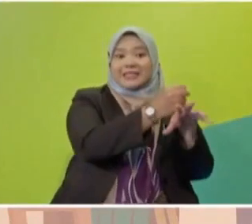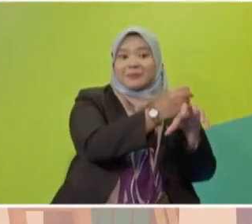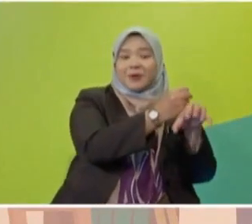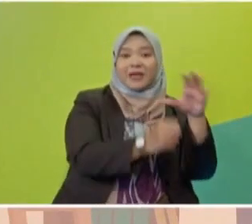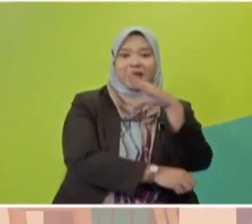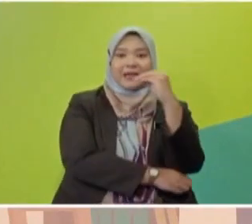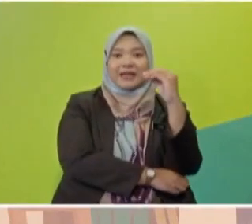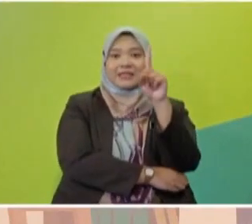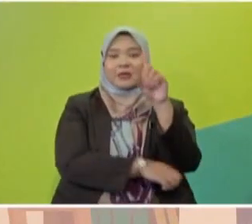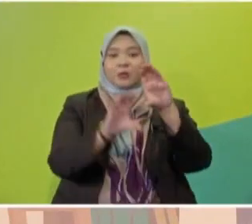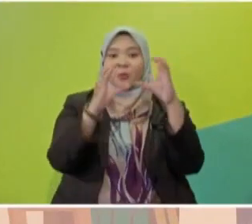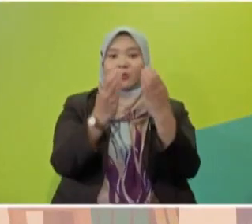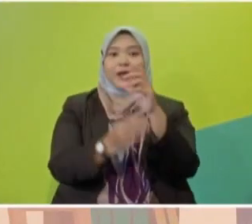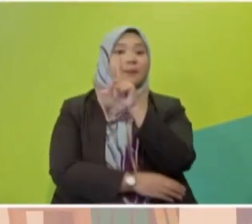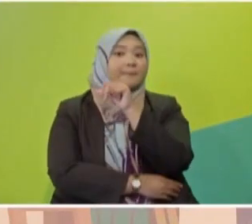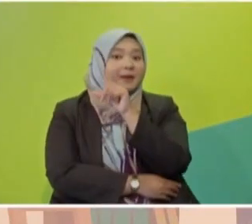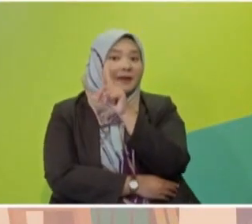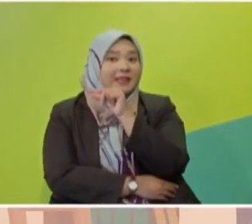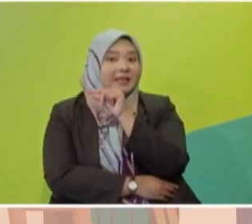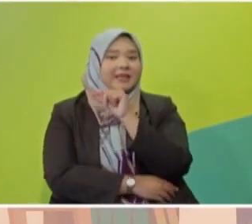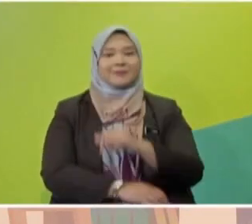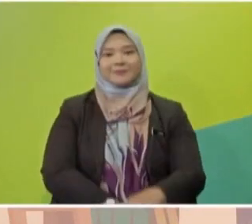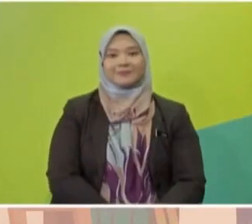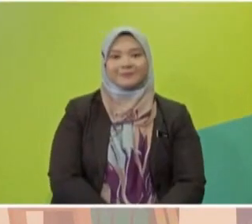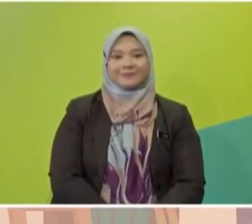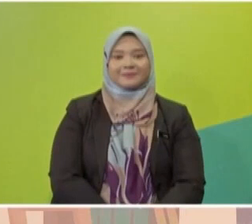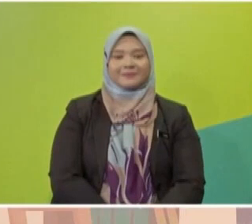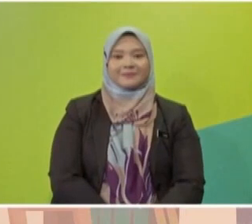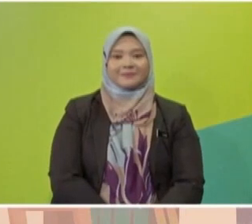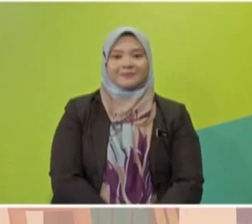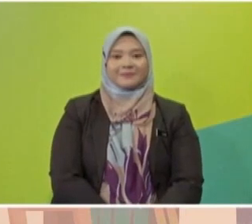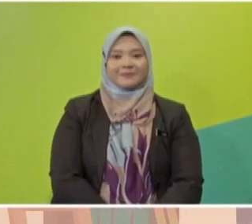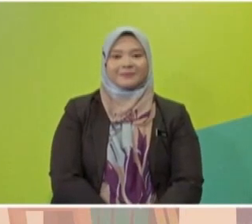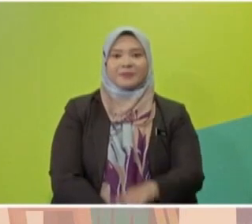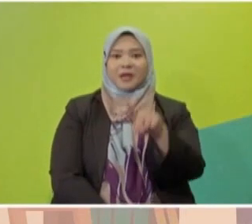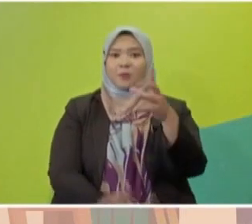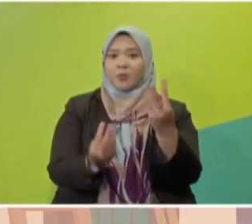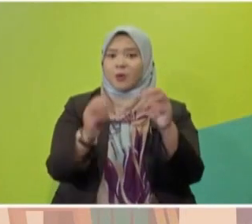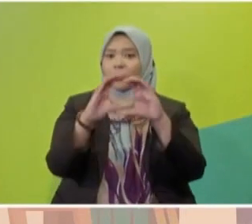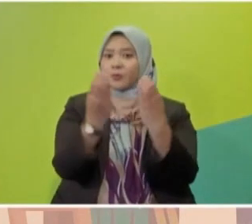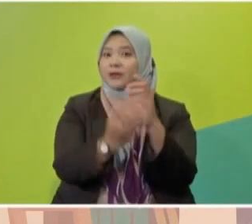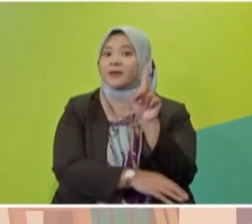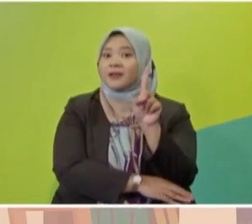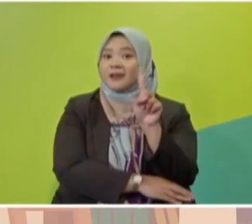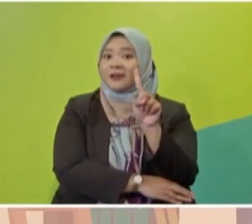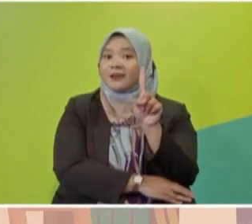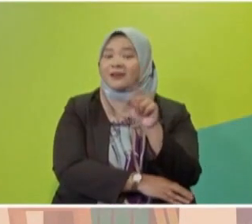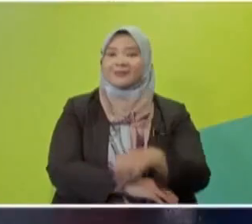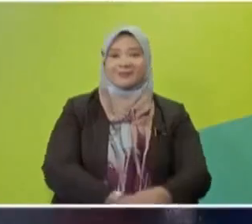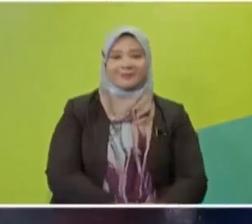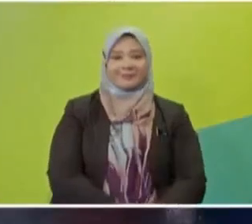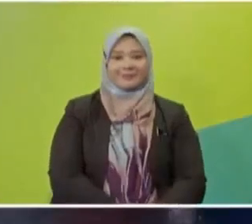merpati diwakili oleh Husna dan Riz. Kumpulan semut adalah Irdina dan Rizky. Yeay.